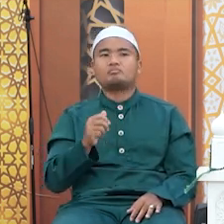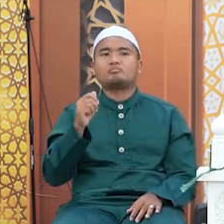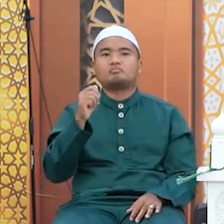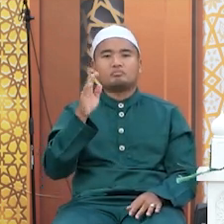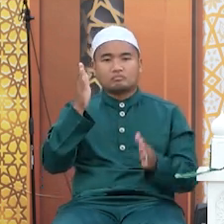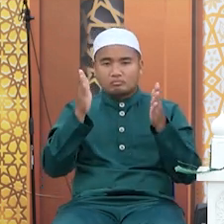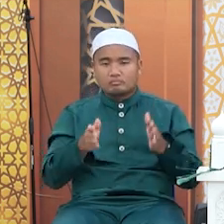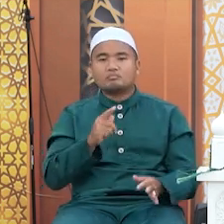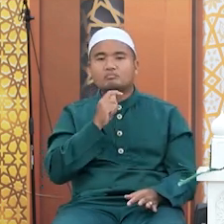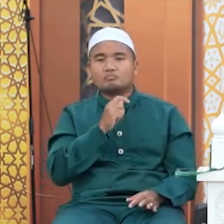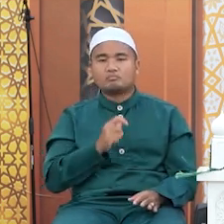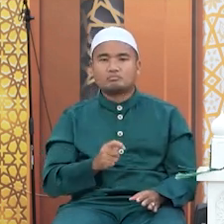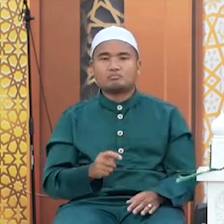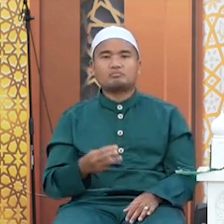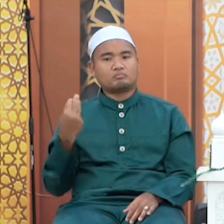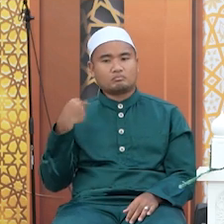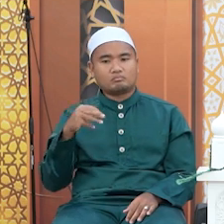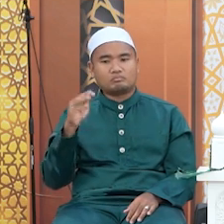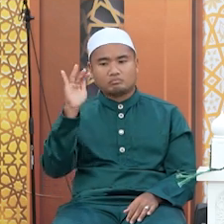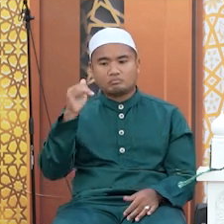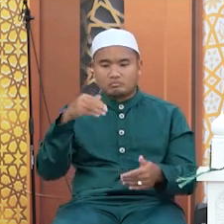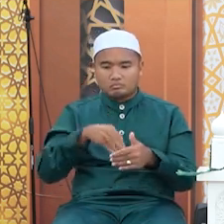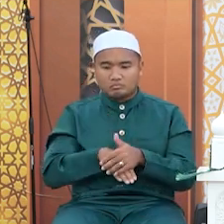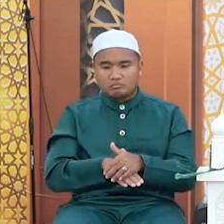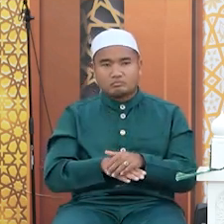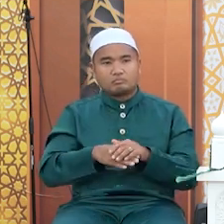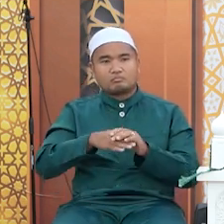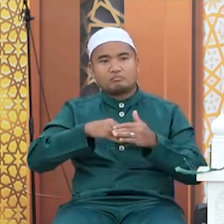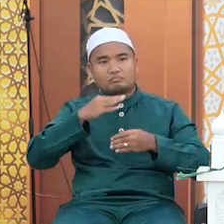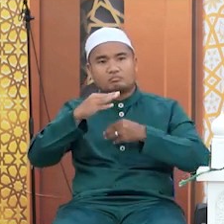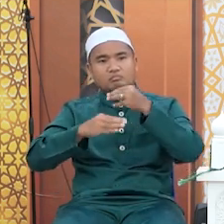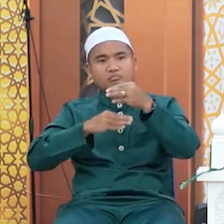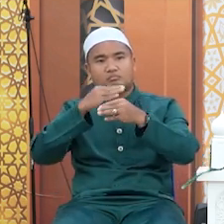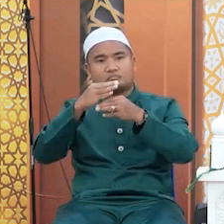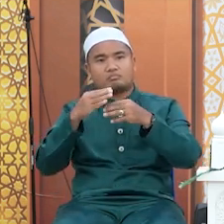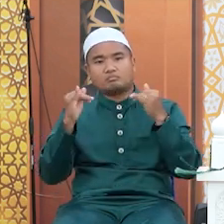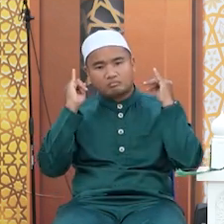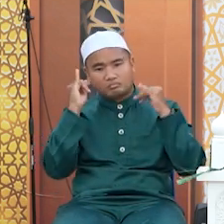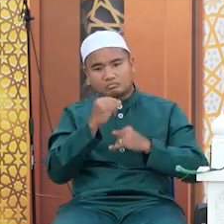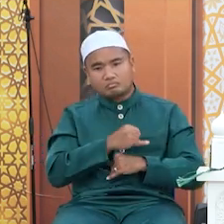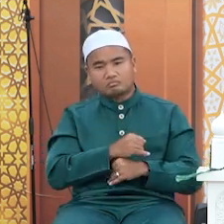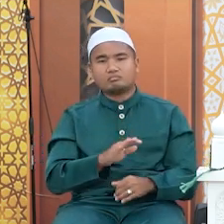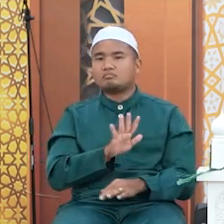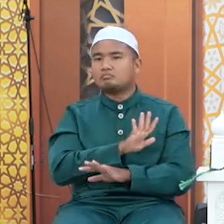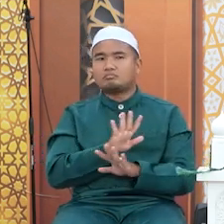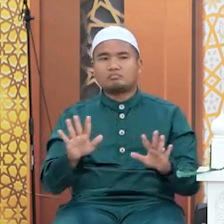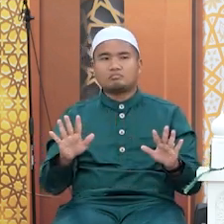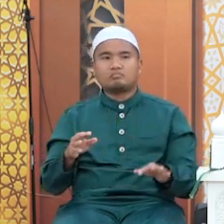agama dalam biara, dalam gereja, dalam wak mereka. Jangan, jangan. Nabi kata.